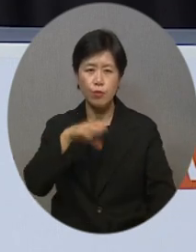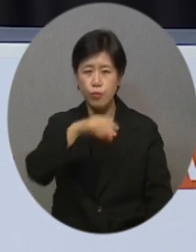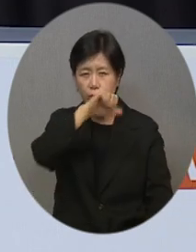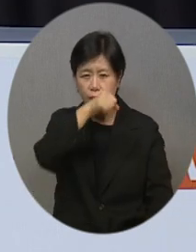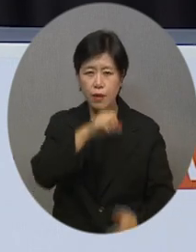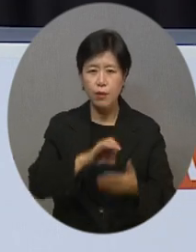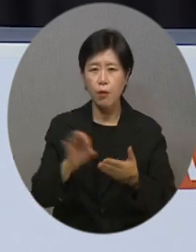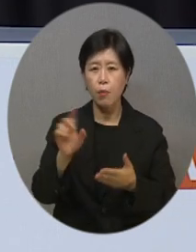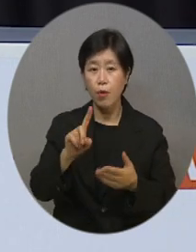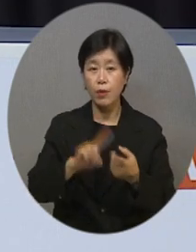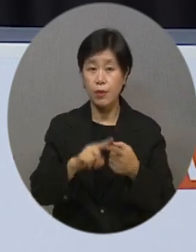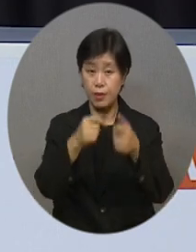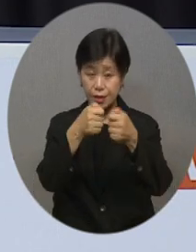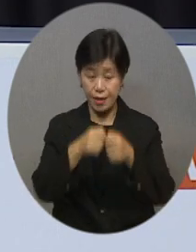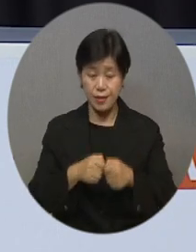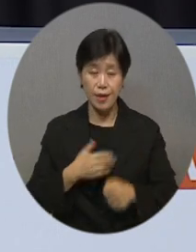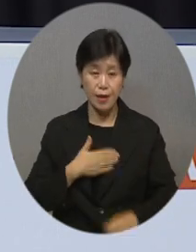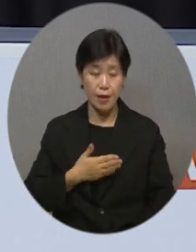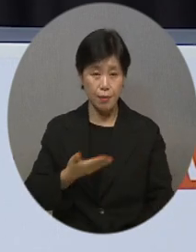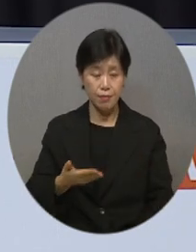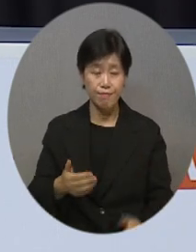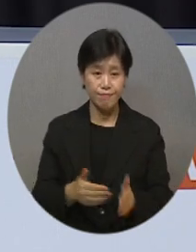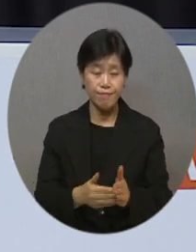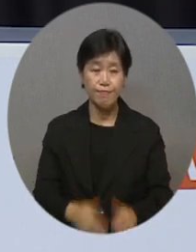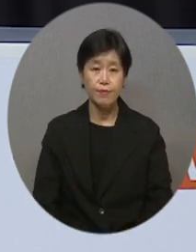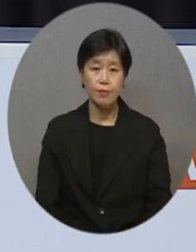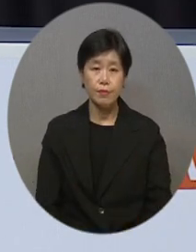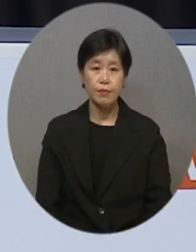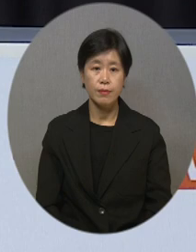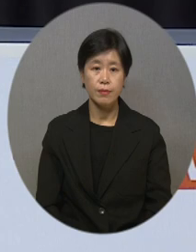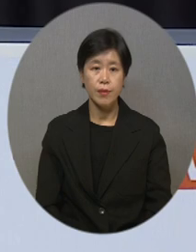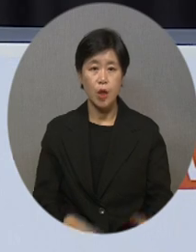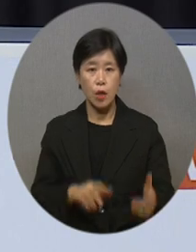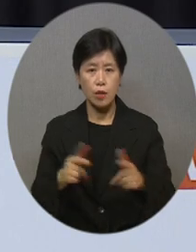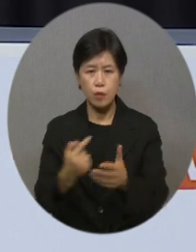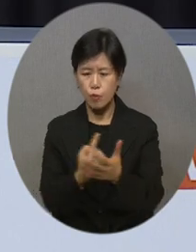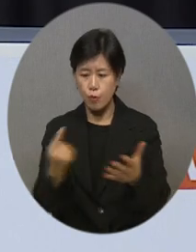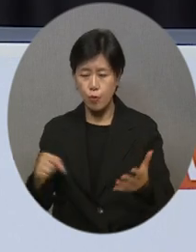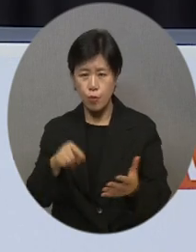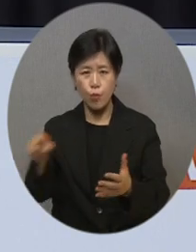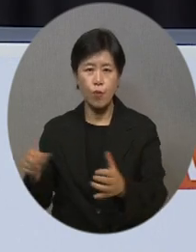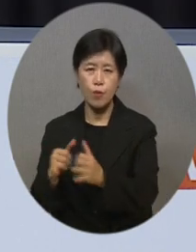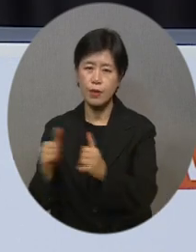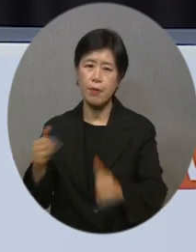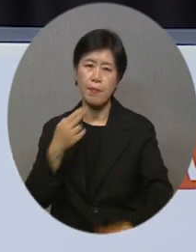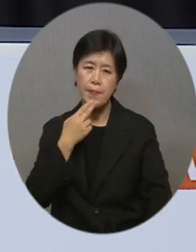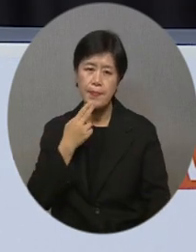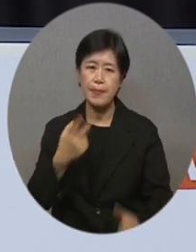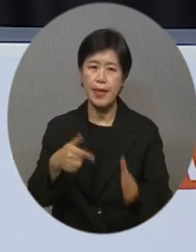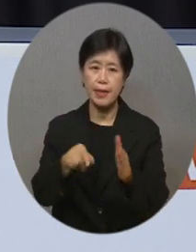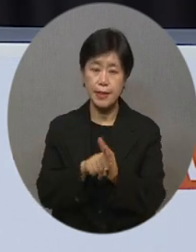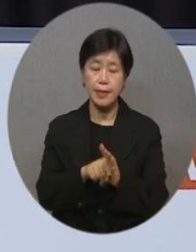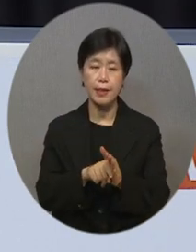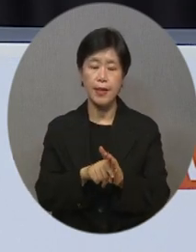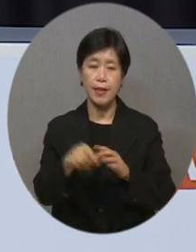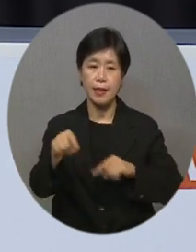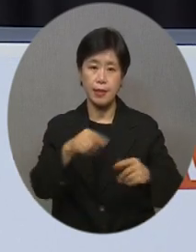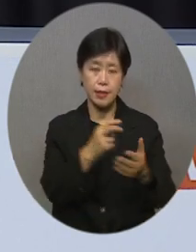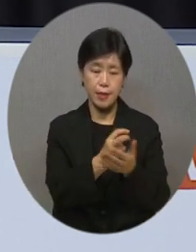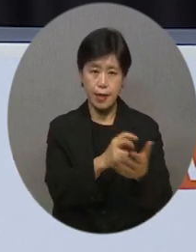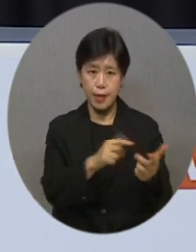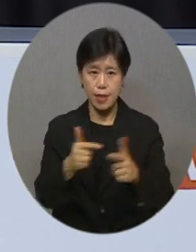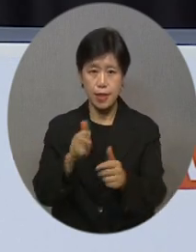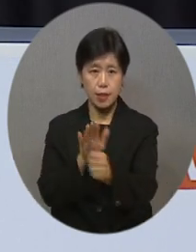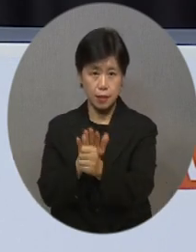쓰이는지 자세히 알아봤습니다. 복지의 사각지대에 놓여 있는 소외된 사람들이 없도록 정책적